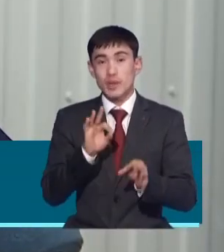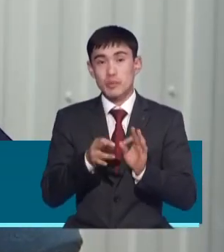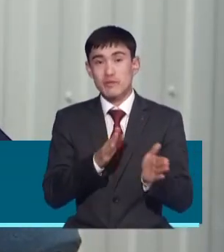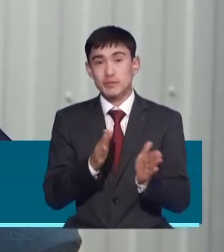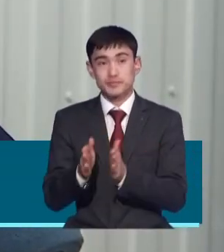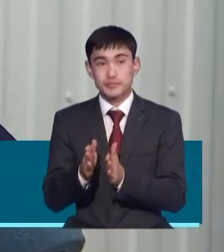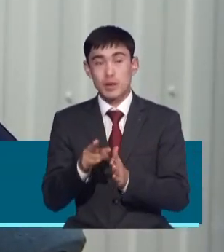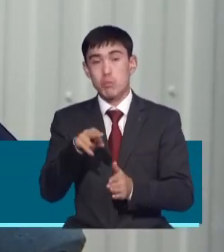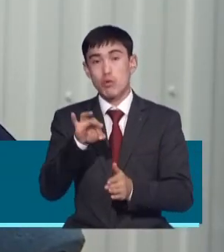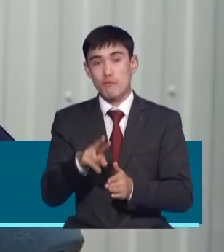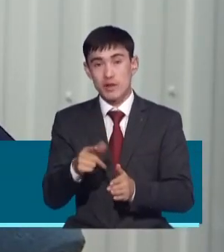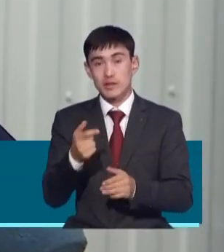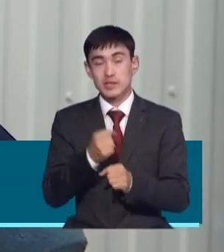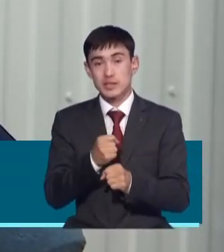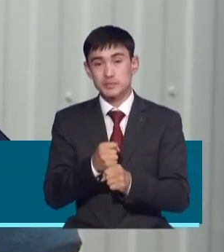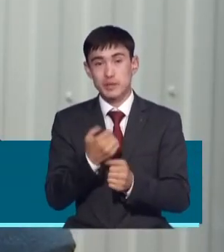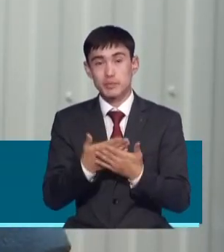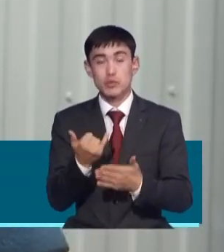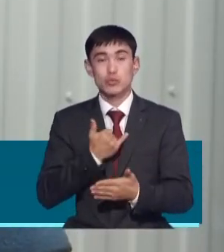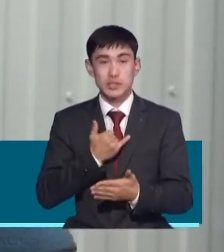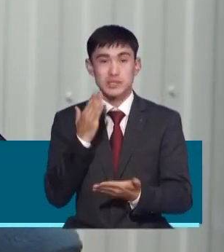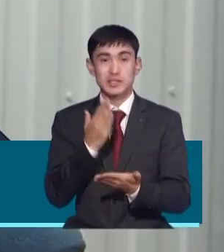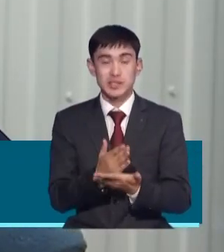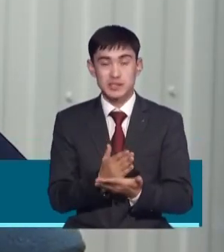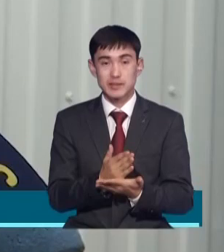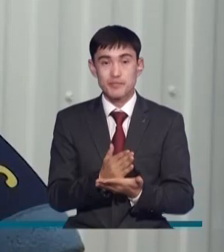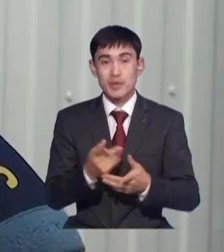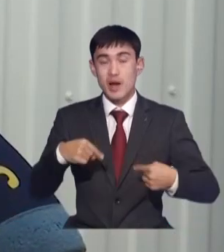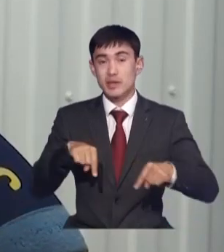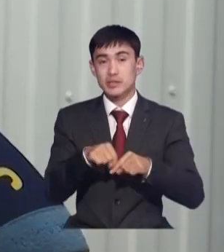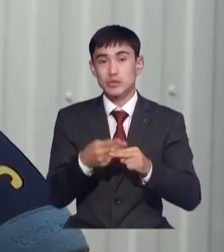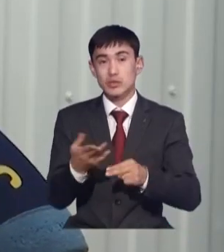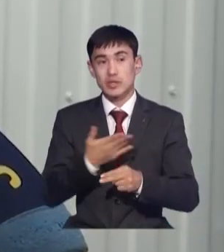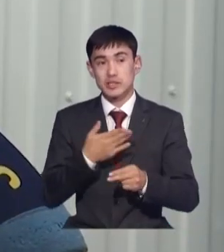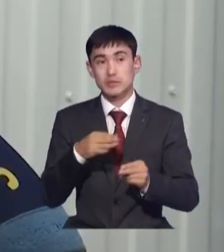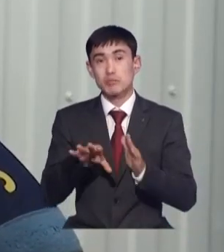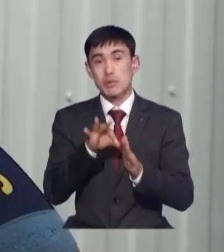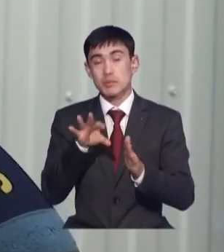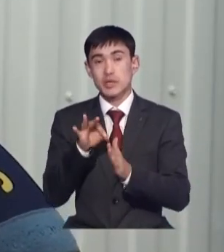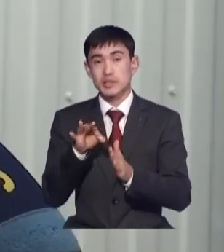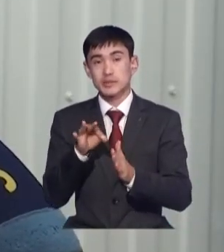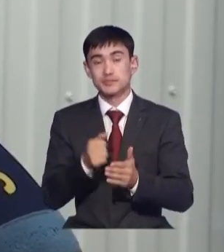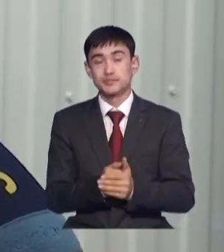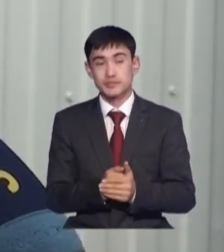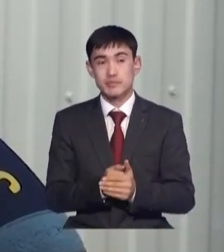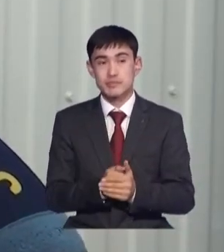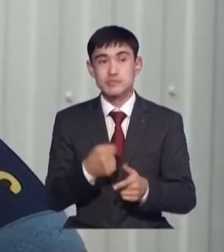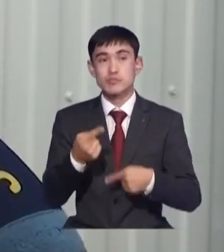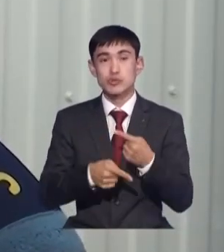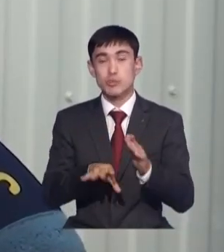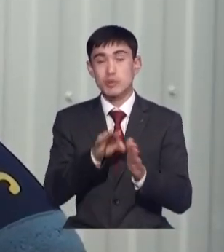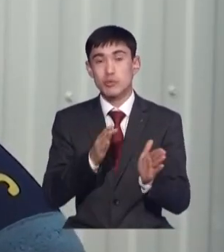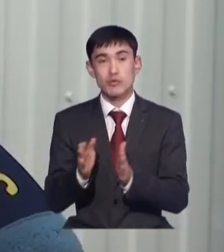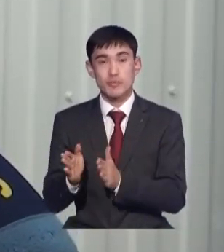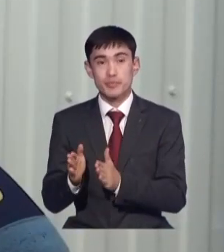Мы составляем профиль, потом у нас есть агентство, которое для нас подбирает, но после подбора,